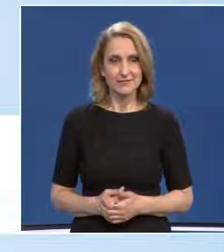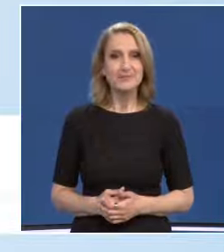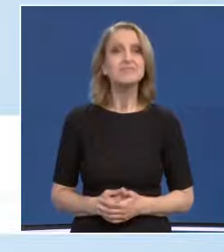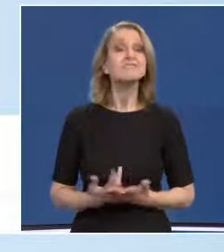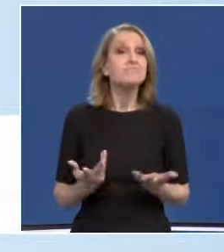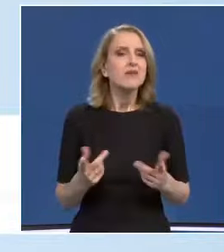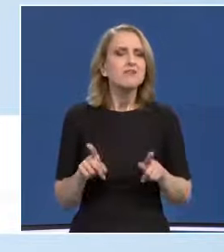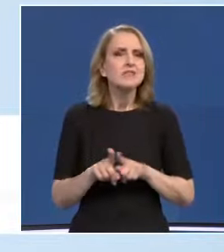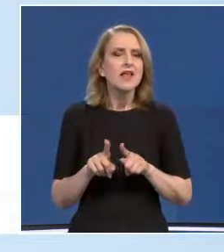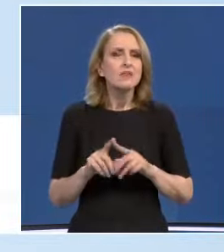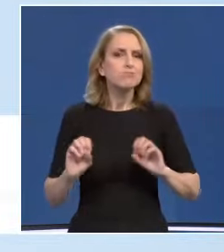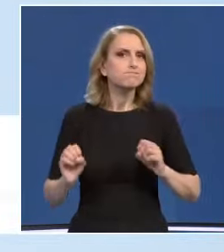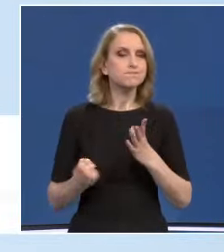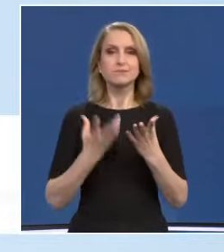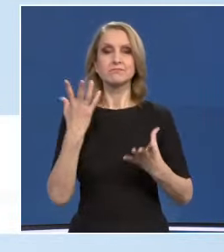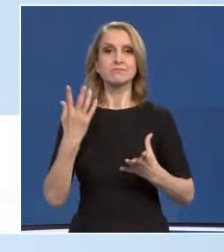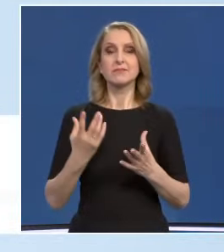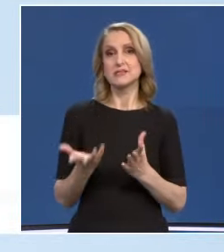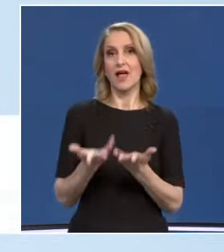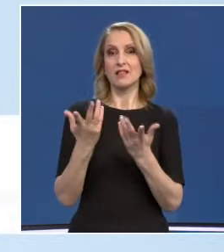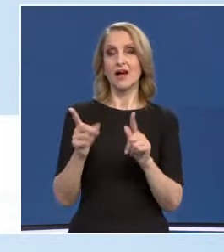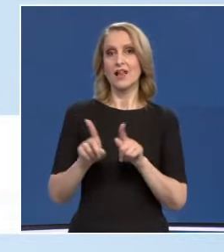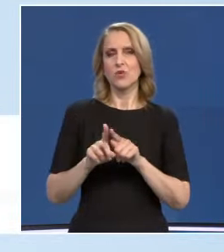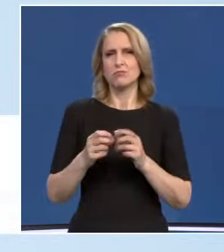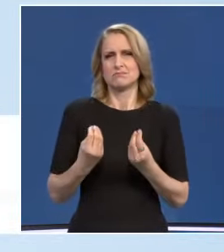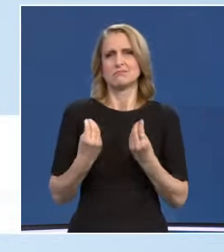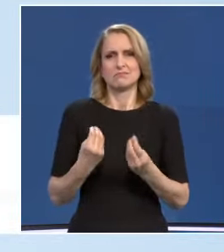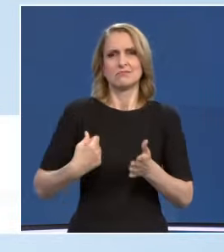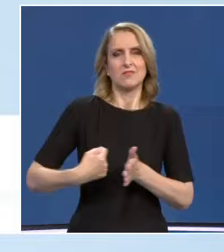И сякаш от нищото на сцената изгря футболният му гений.